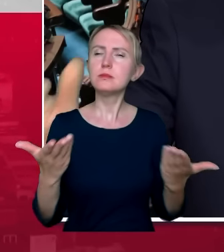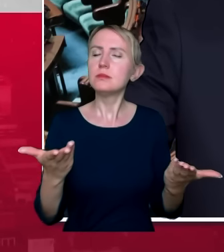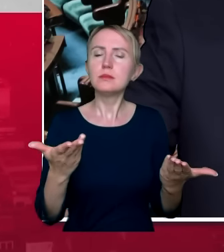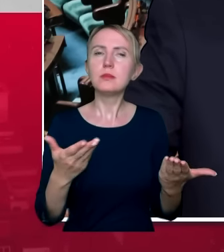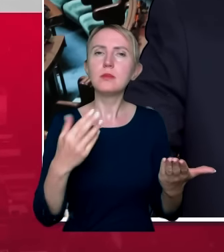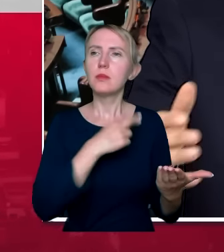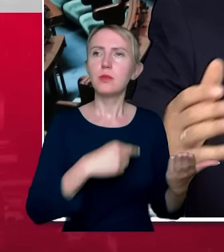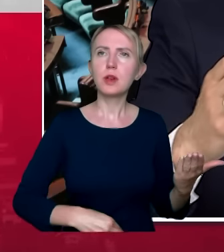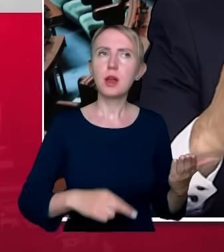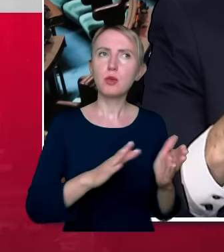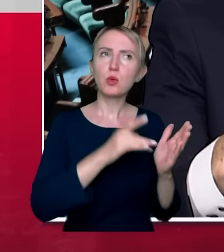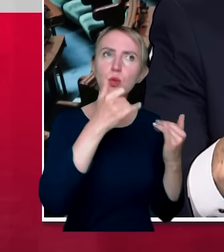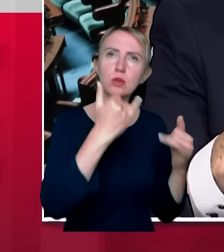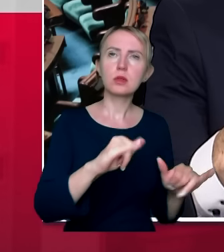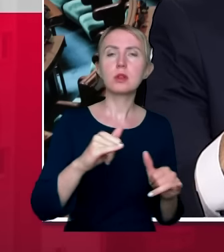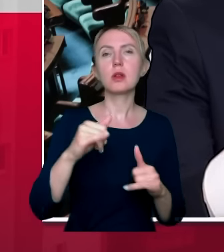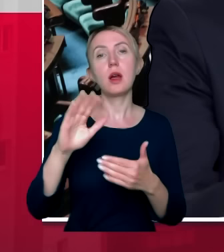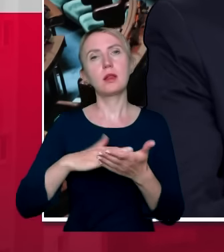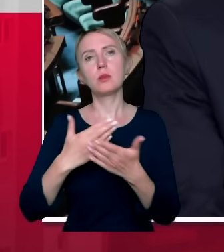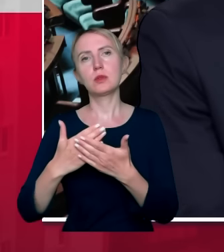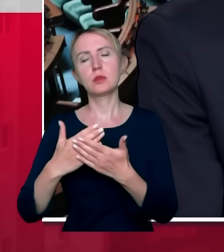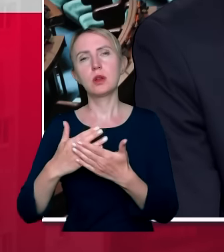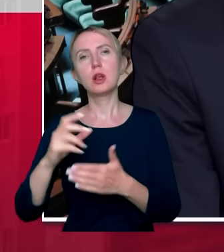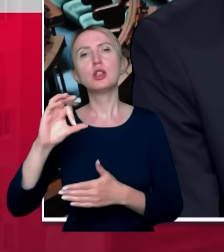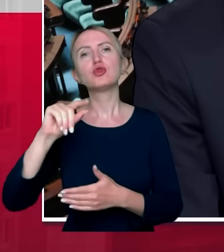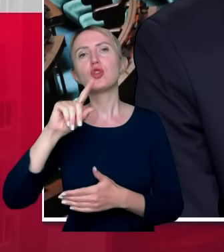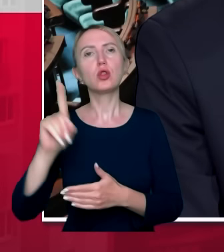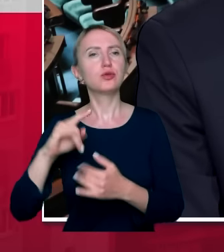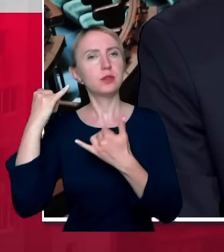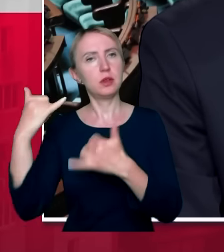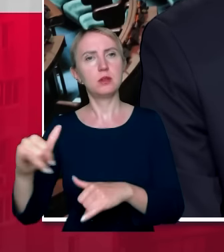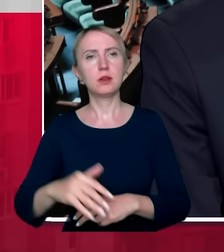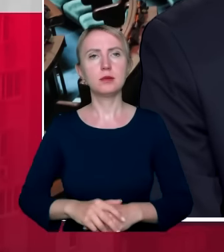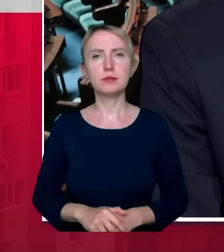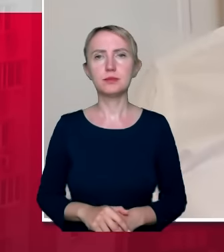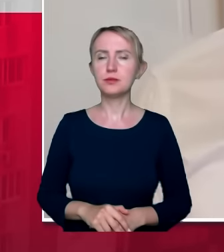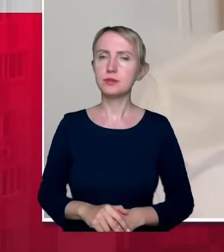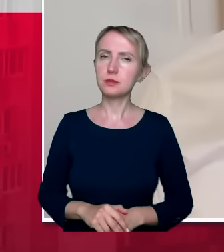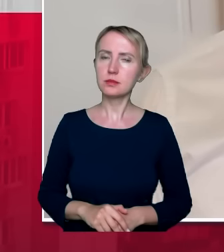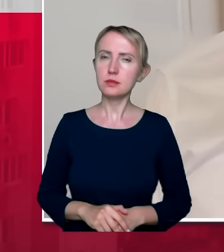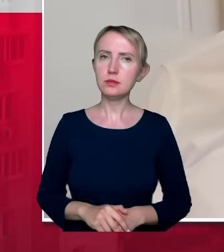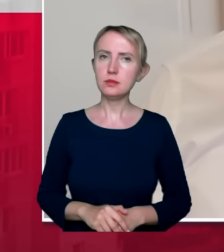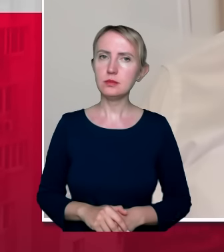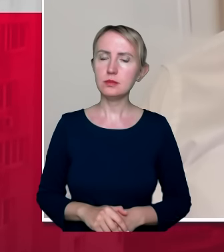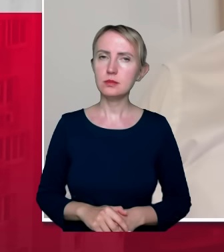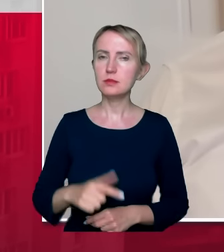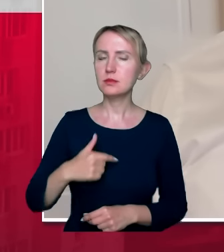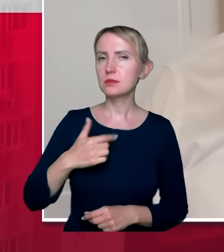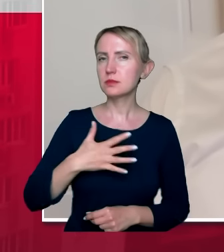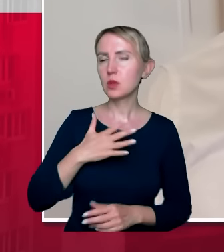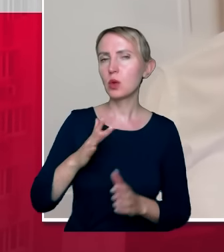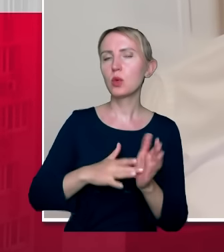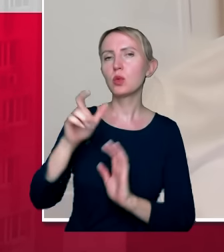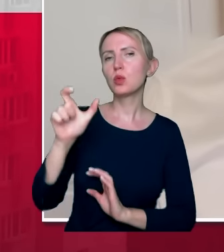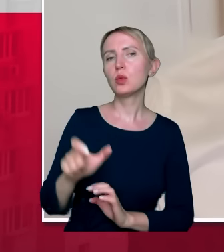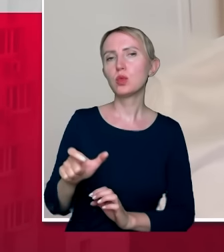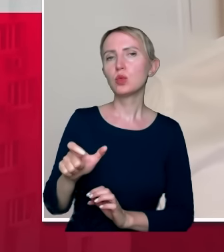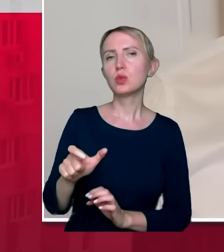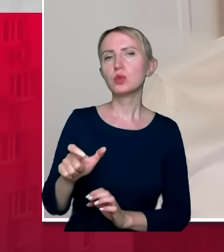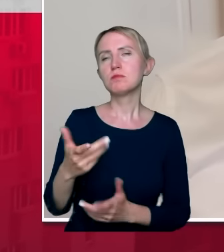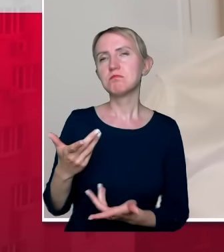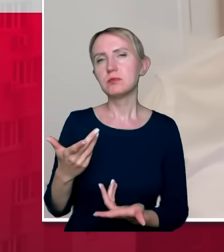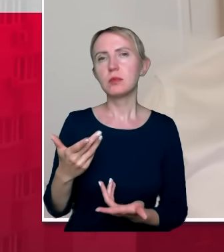Premier Tusk jedno, a chociażby kanclerz Scholz zupełnie co innego. Nie, bo ja odnoszę wrażenie, że Donald Tusk w ogóle jakąś